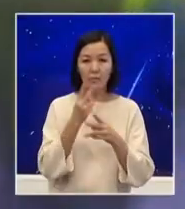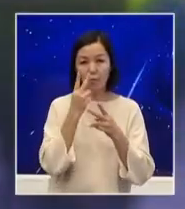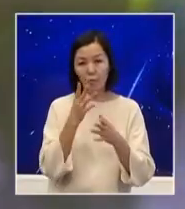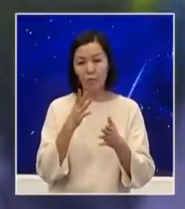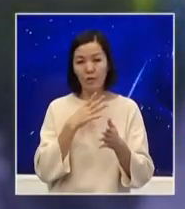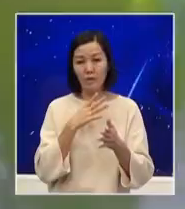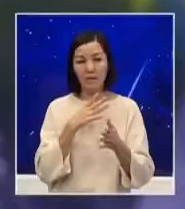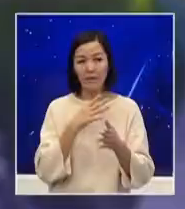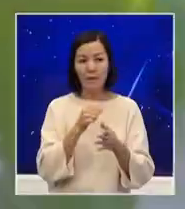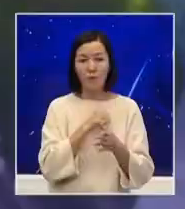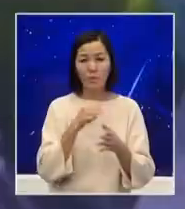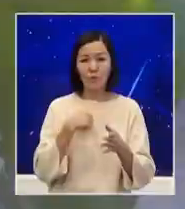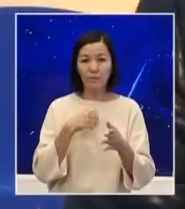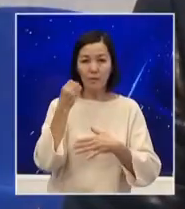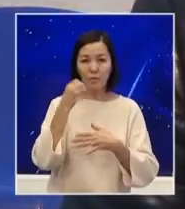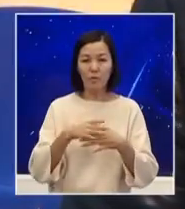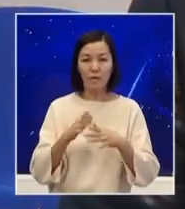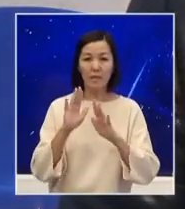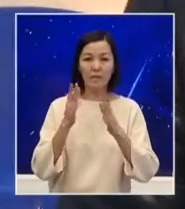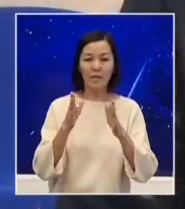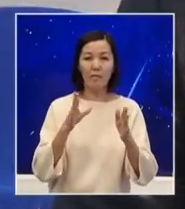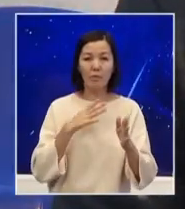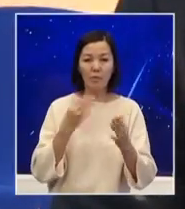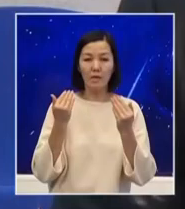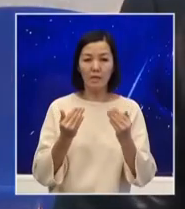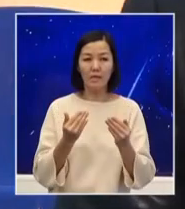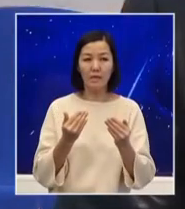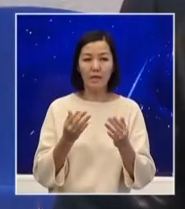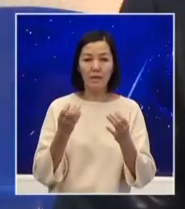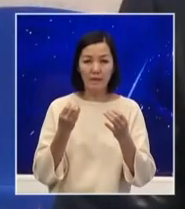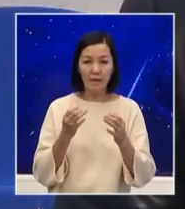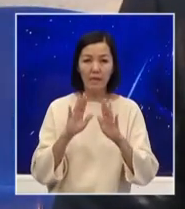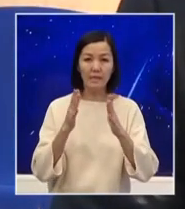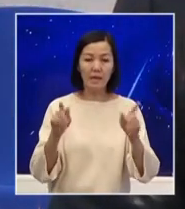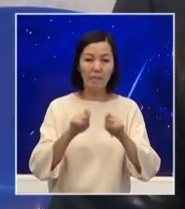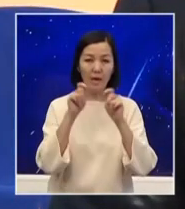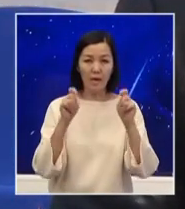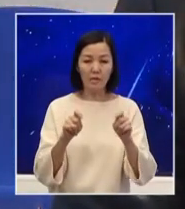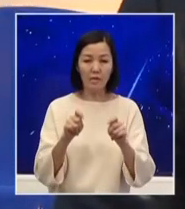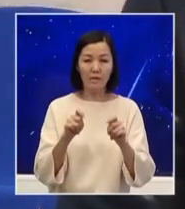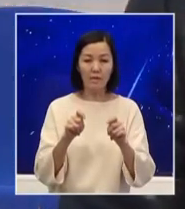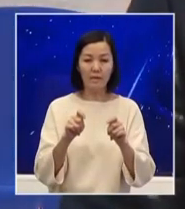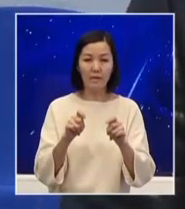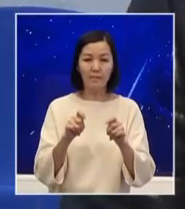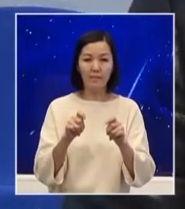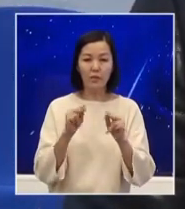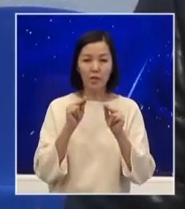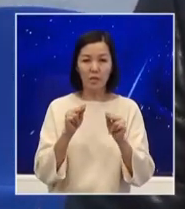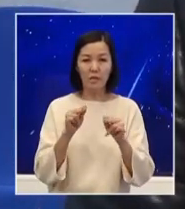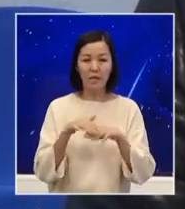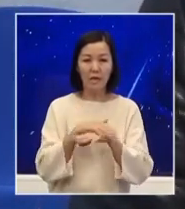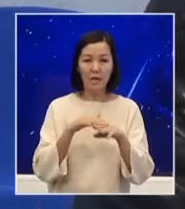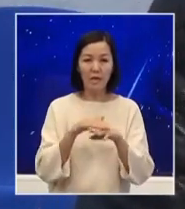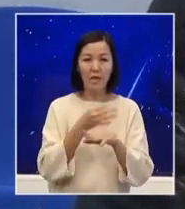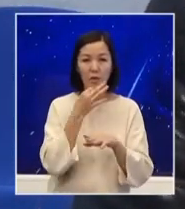отыр халық. Өзімізде де орталық саябақ болған, енді осыған тағы бір саябақ қосылып отыр. Ол өте шыны керек халық